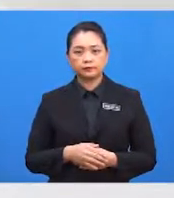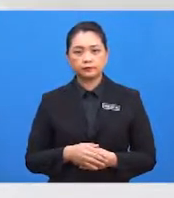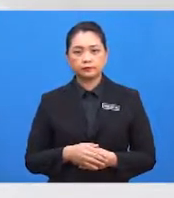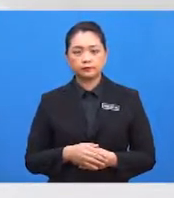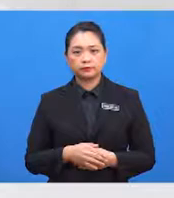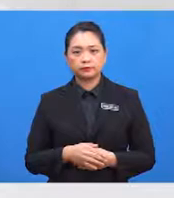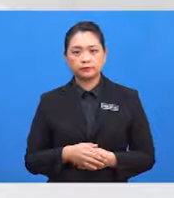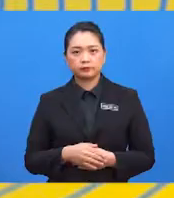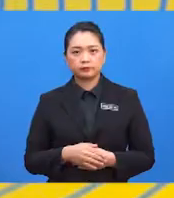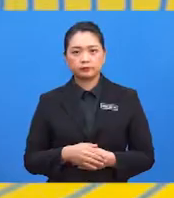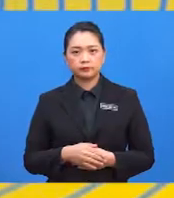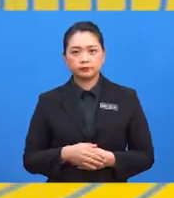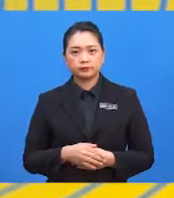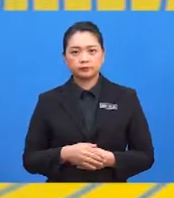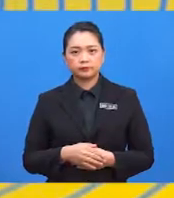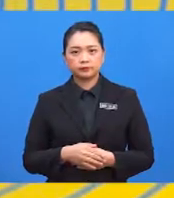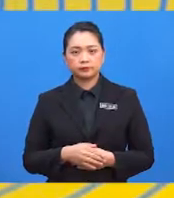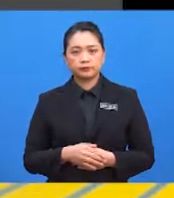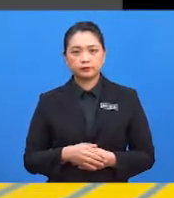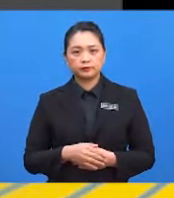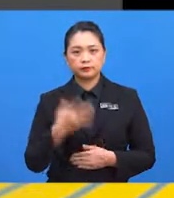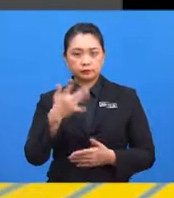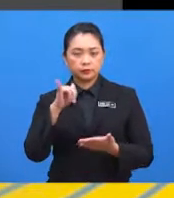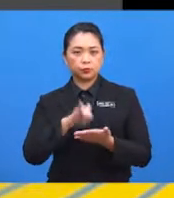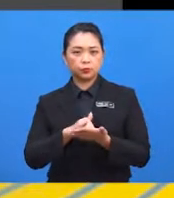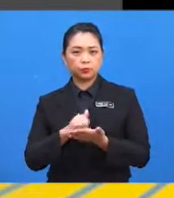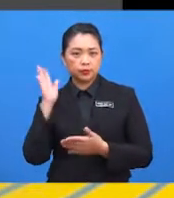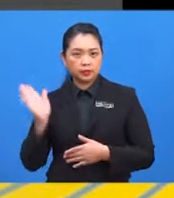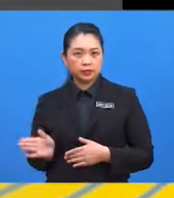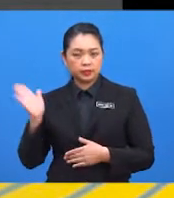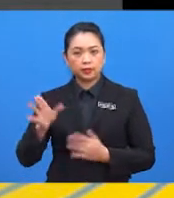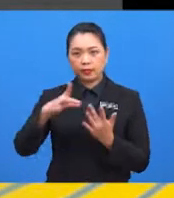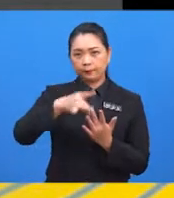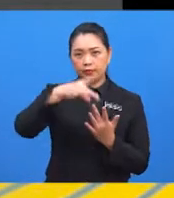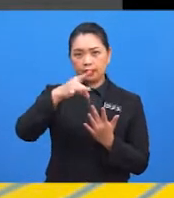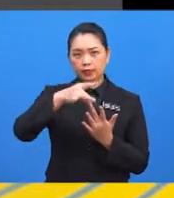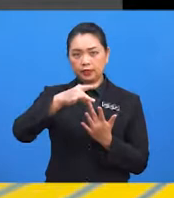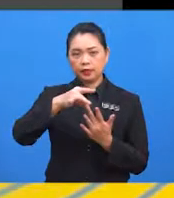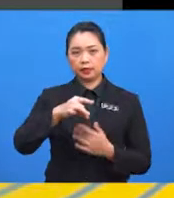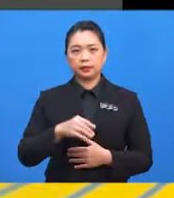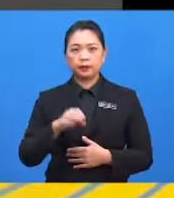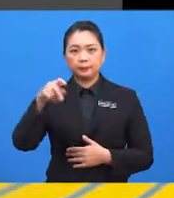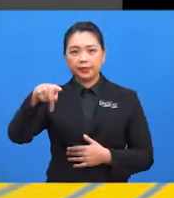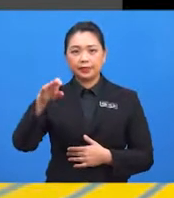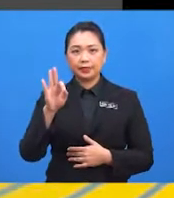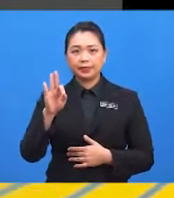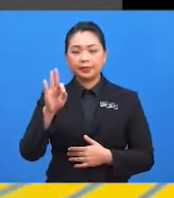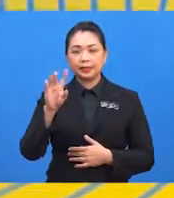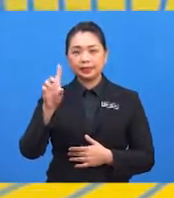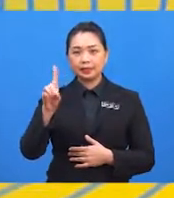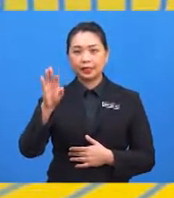yang akan dipaparkan. Kemudian pilih Adobe PDF pada Press High